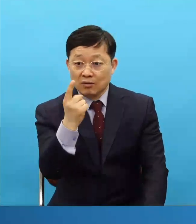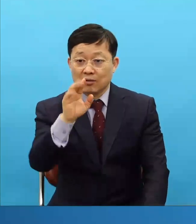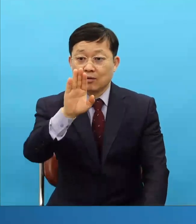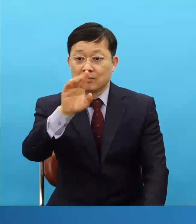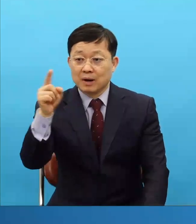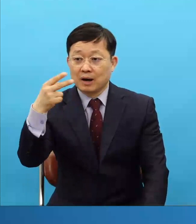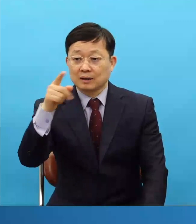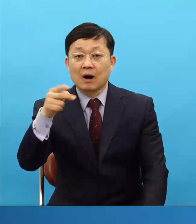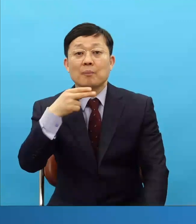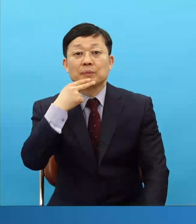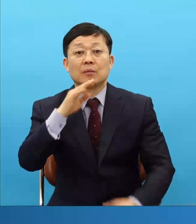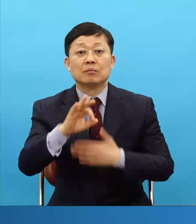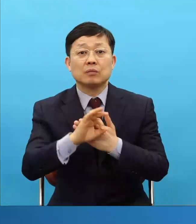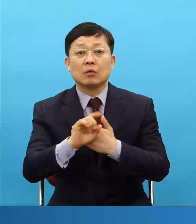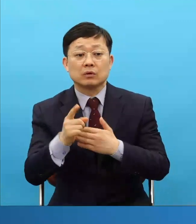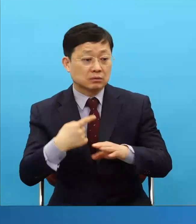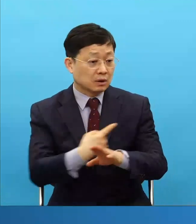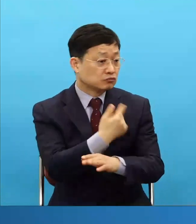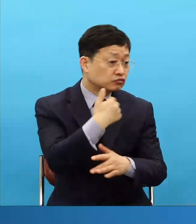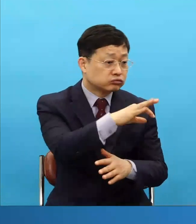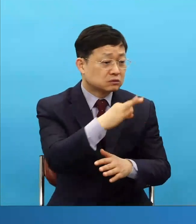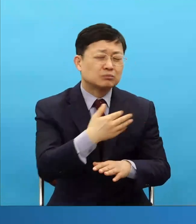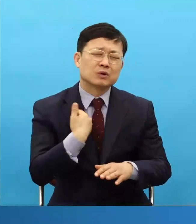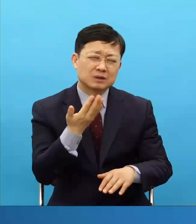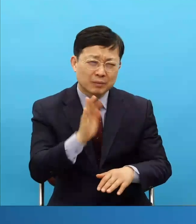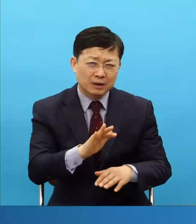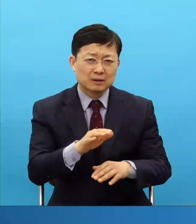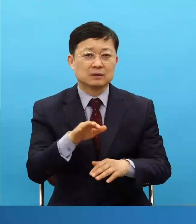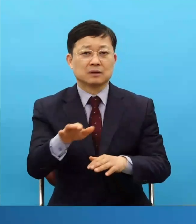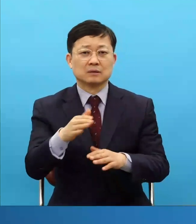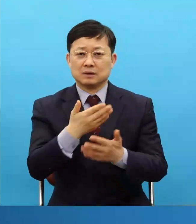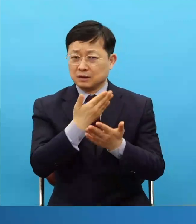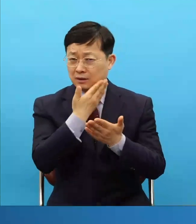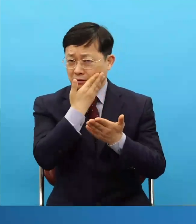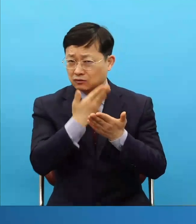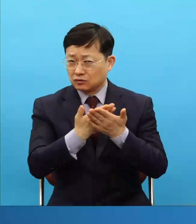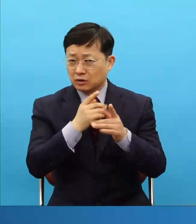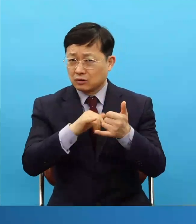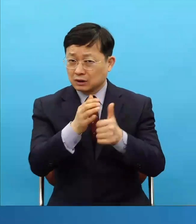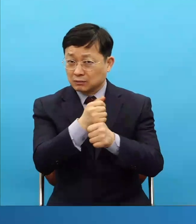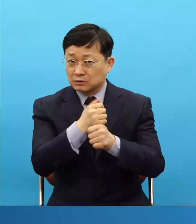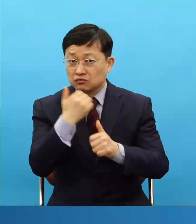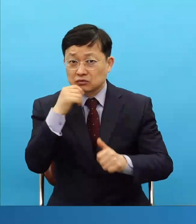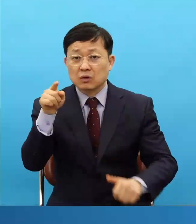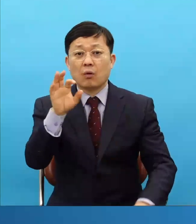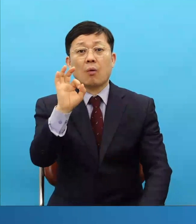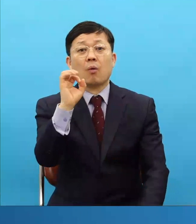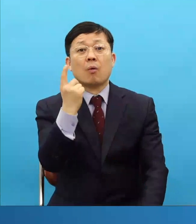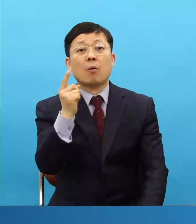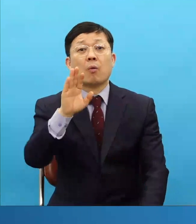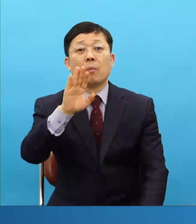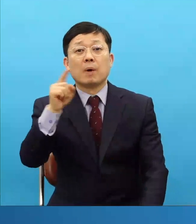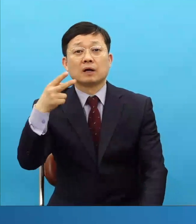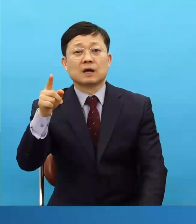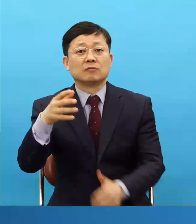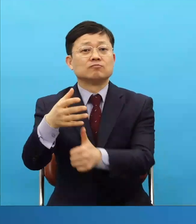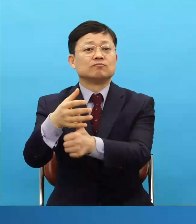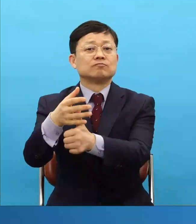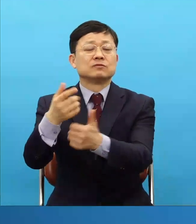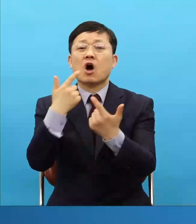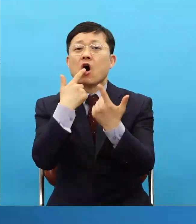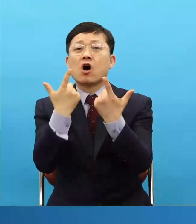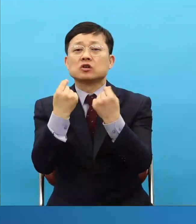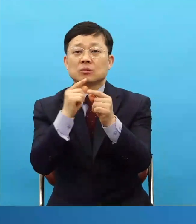통해 하시겠지만은 그래도 이 벌써 여러분이 붙잡아야 될 언약이다. If it wasn't Obadiah, I'm sure God would have used someone else. But this is the covenant